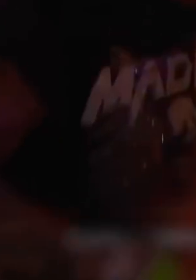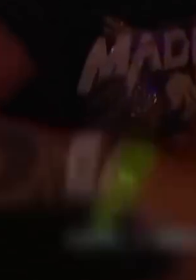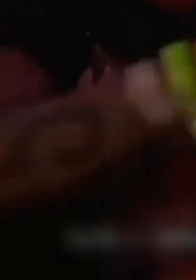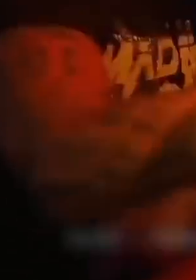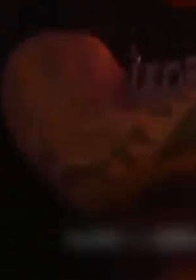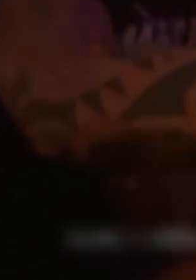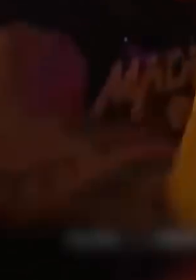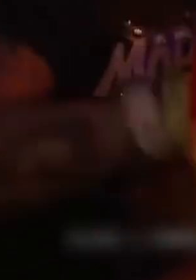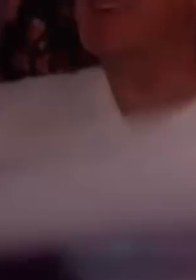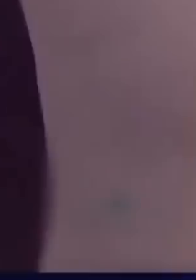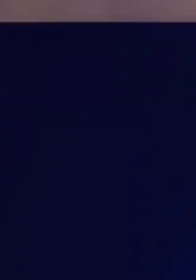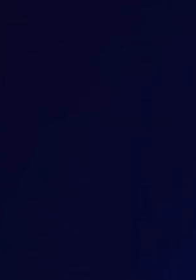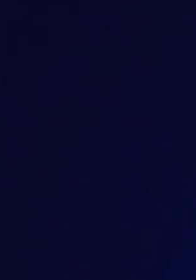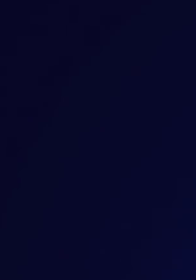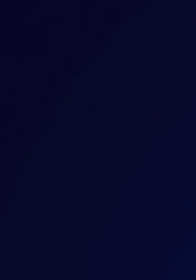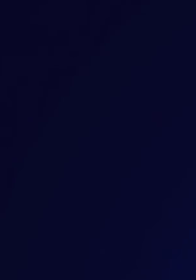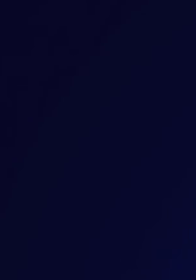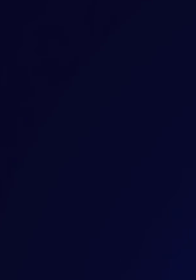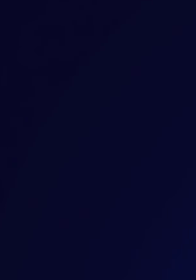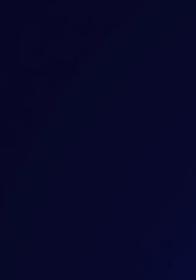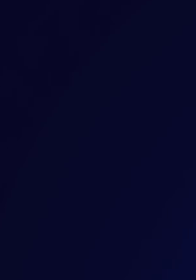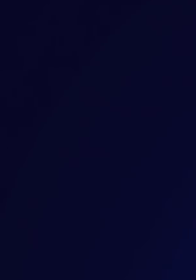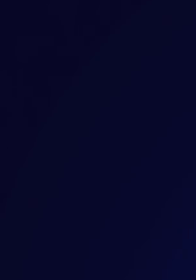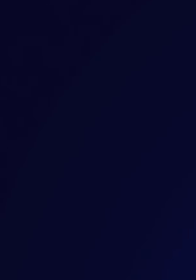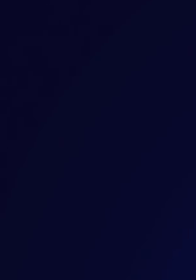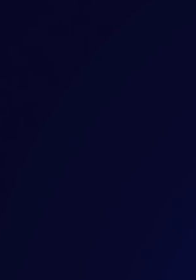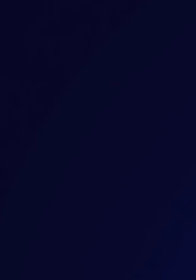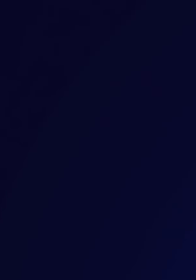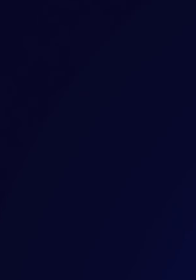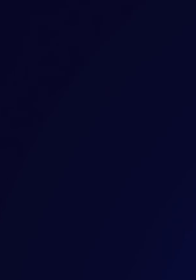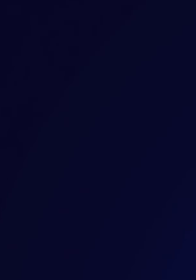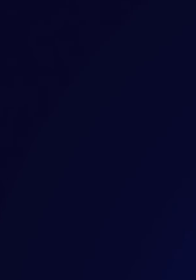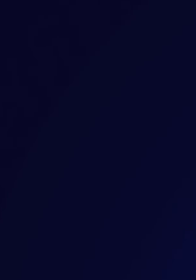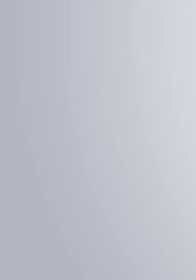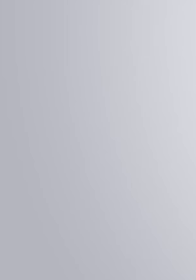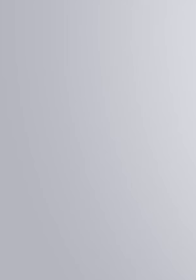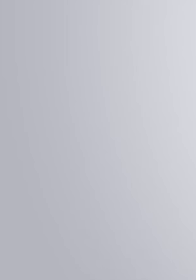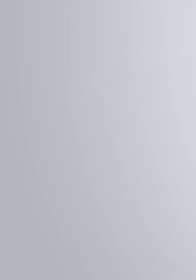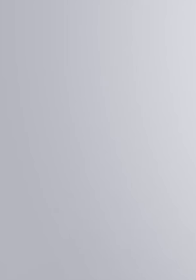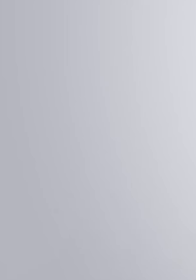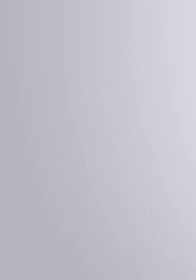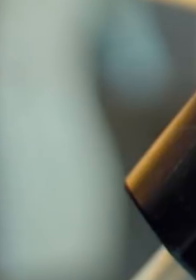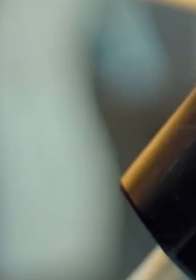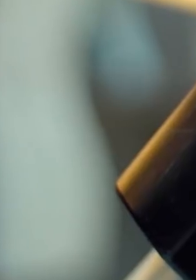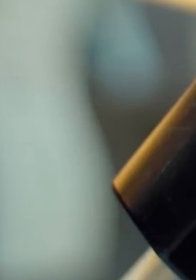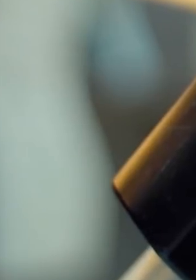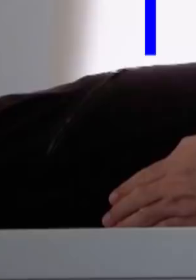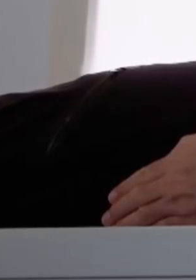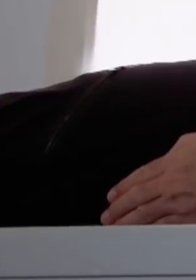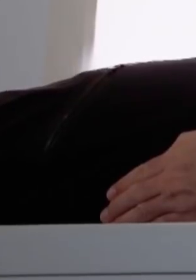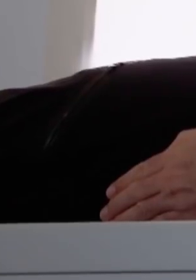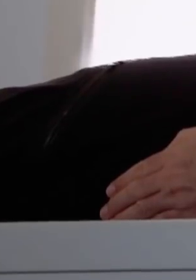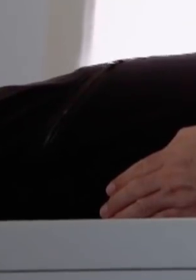מוצאי שבת ב-10, תעשו אחת ועוד אחת, כאן 11. רואים אותו זז? כן.